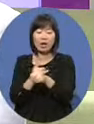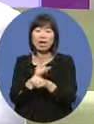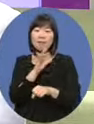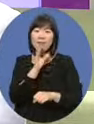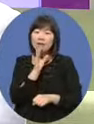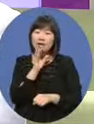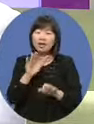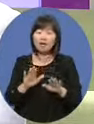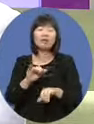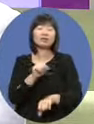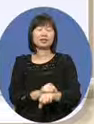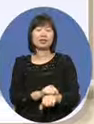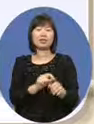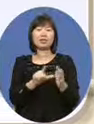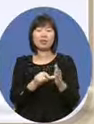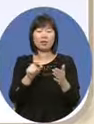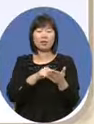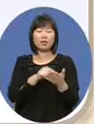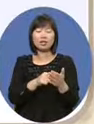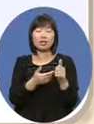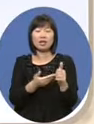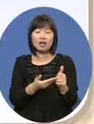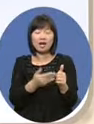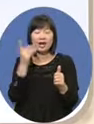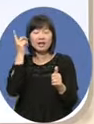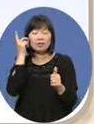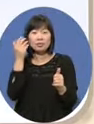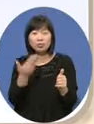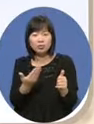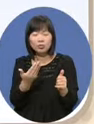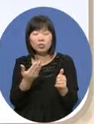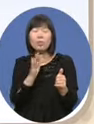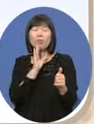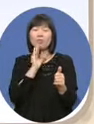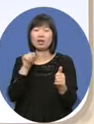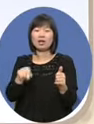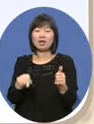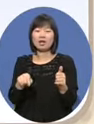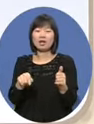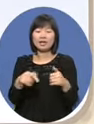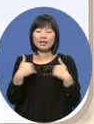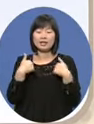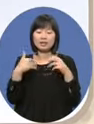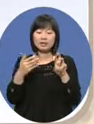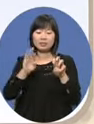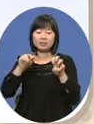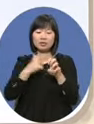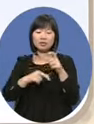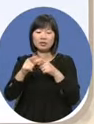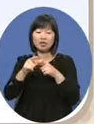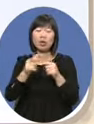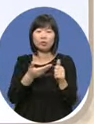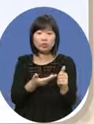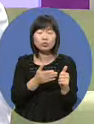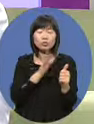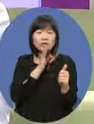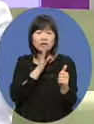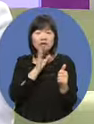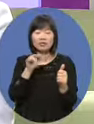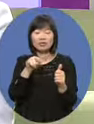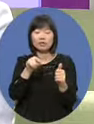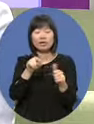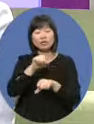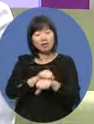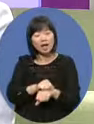되겠고요. 잘했을 때 보상을 핸드폰을 주거나 그러면 게임 조금 30분 더 하게 해줄게. 뭐 이렇게 한다든지 네가